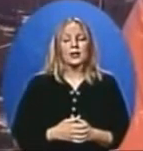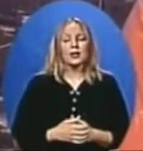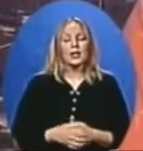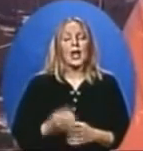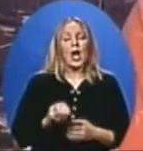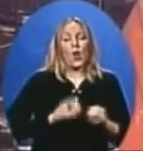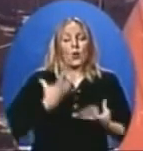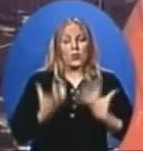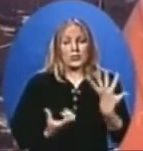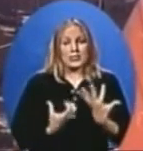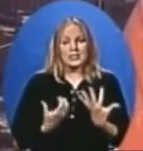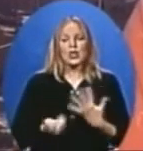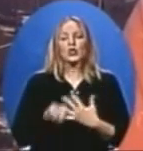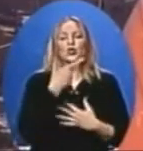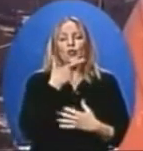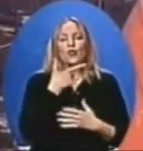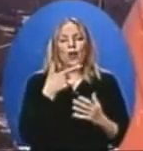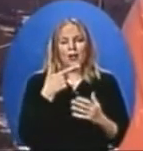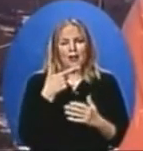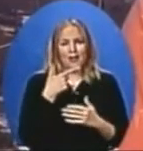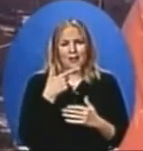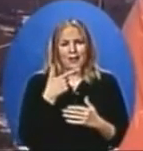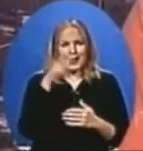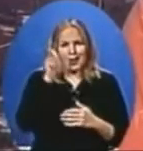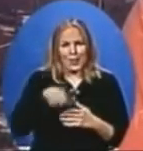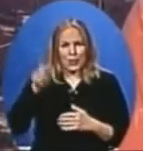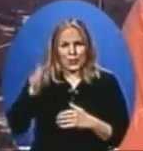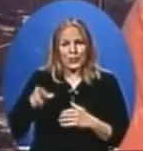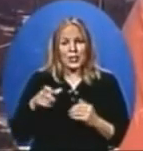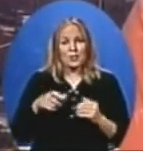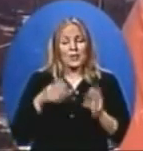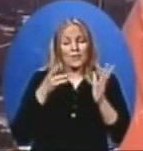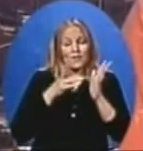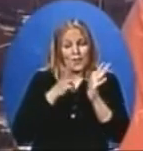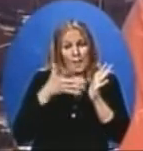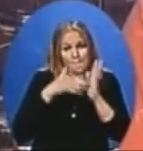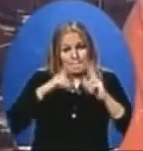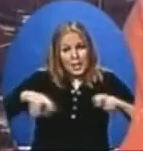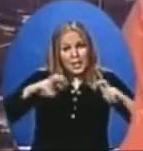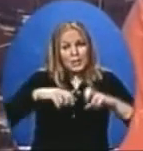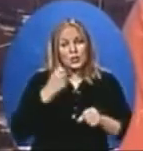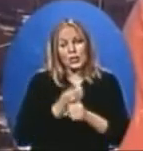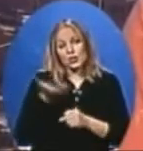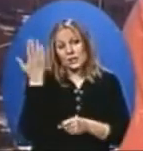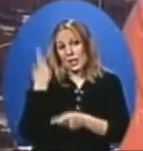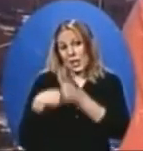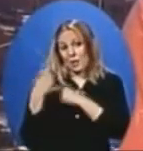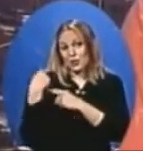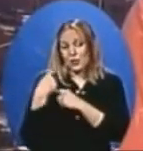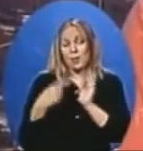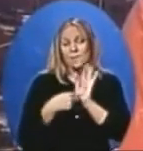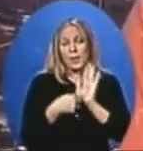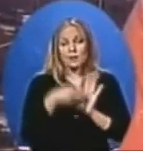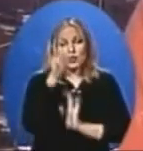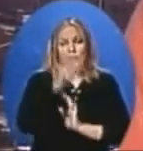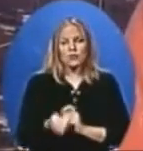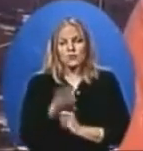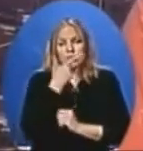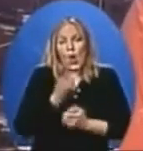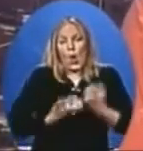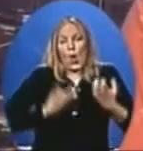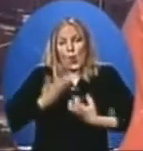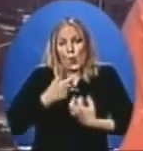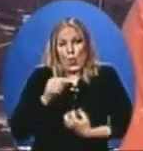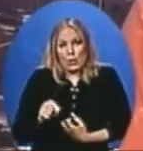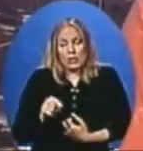ניתן ההורמון הזה בתור תרופה לנבדקים, והמחקרים שנעשו כבר לפני מספר שנים מראים שאנשים שקיבלו את